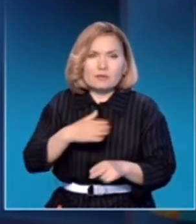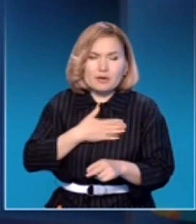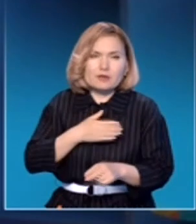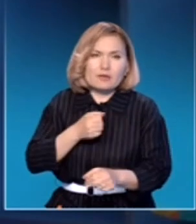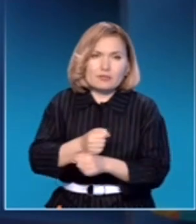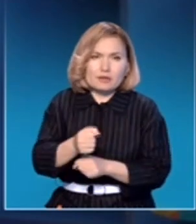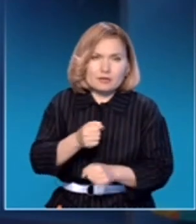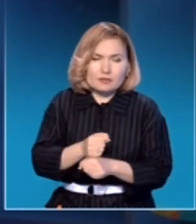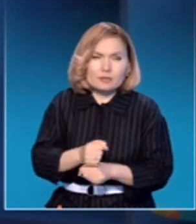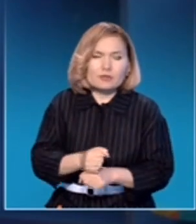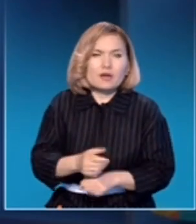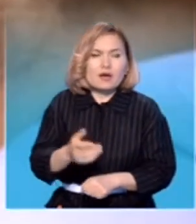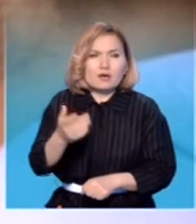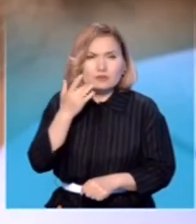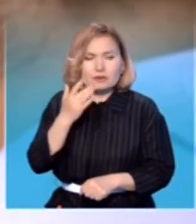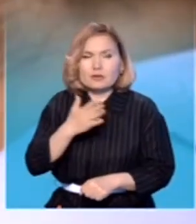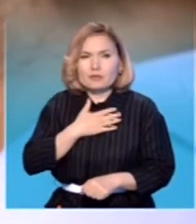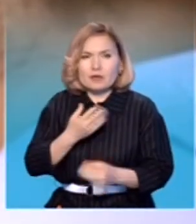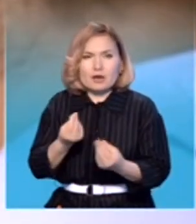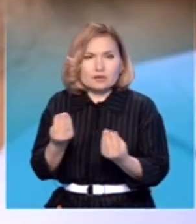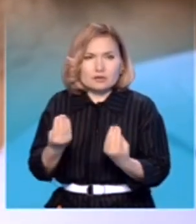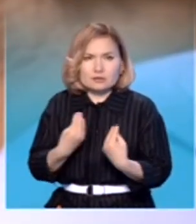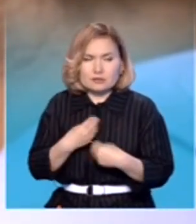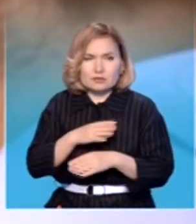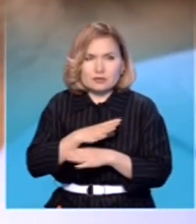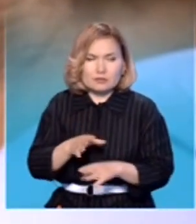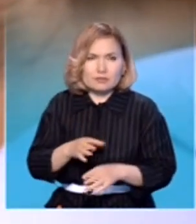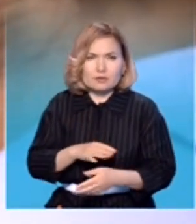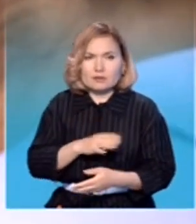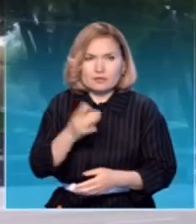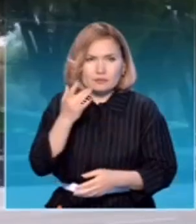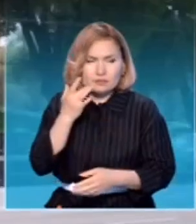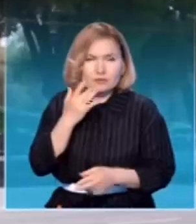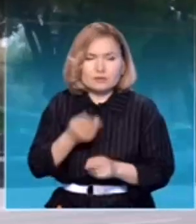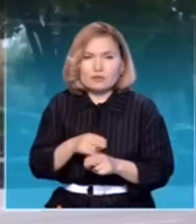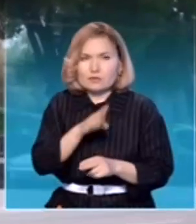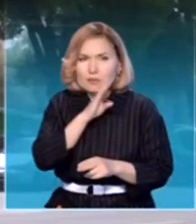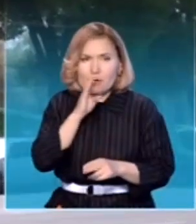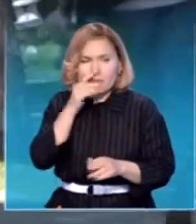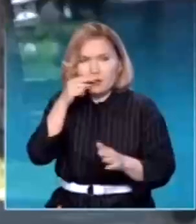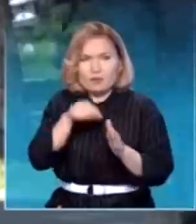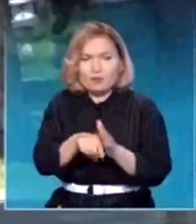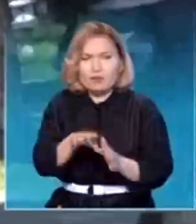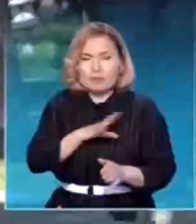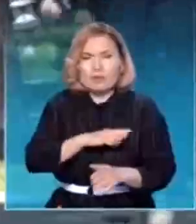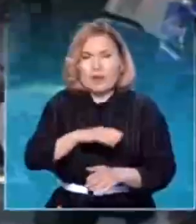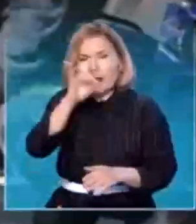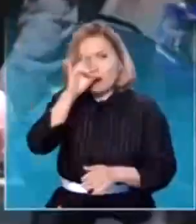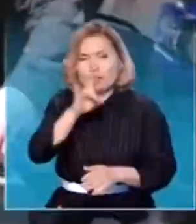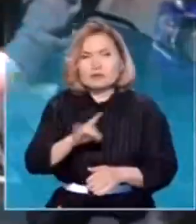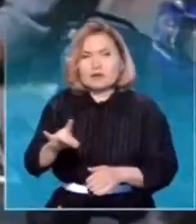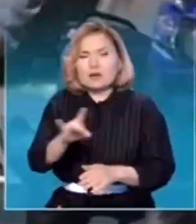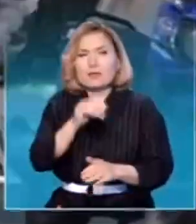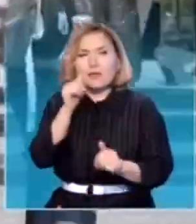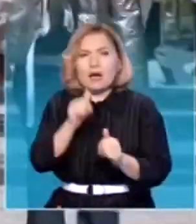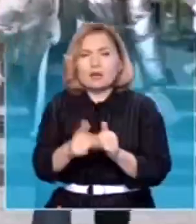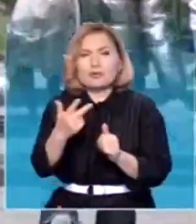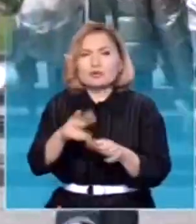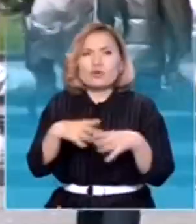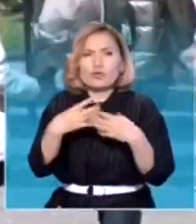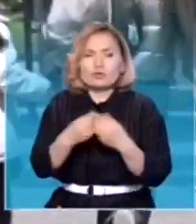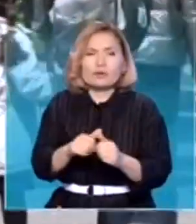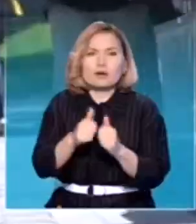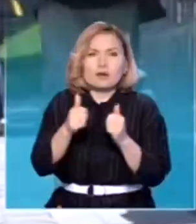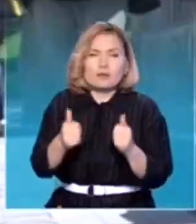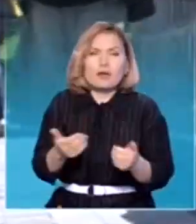Қатынды өйтіп қою керек, қатынды өйтіп қою керек, бастан жібермеу керек, ақша бермеу керек. Жыл сайын елімізде әрбір үшінші отбасы